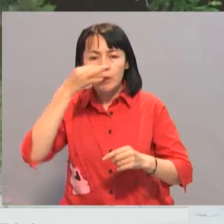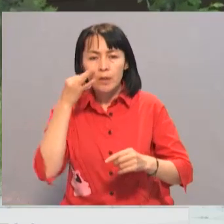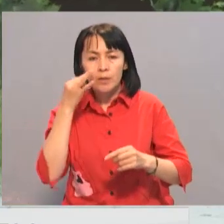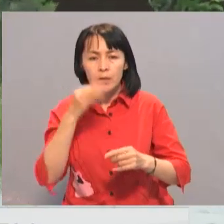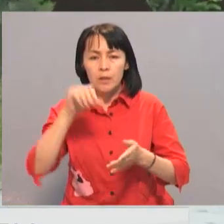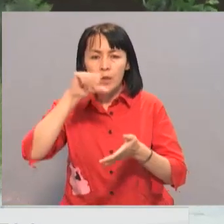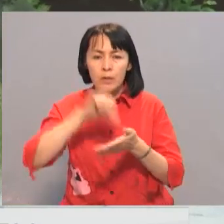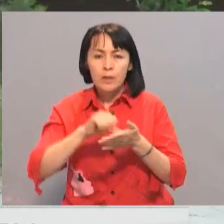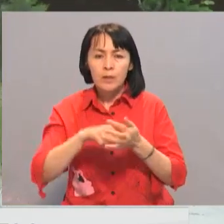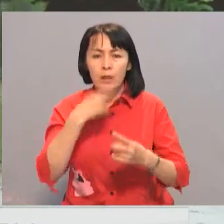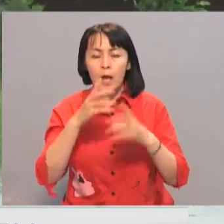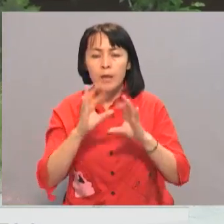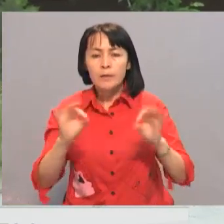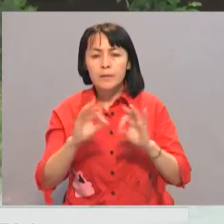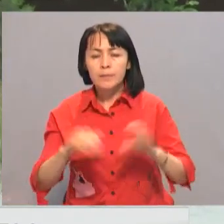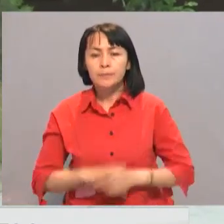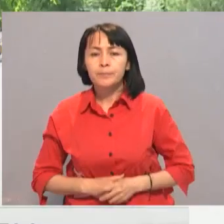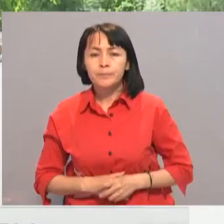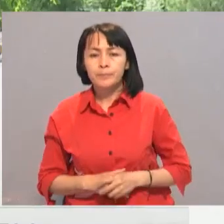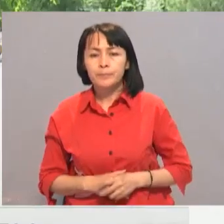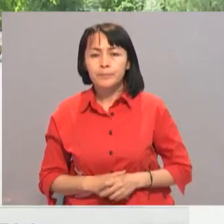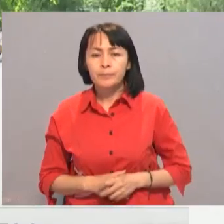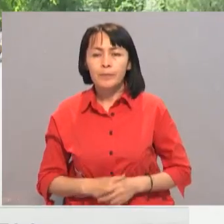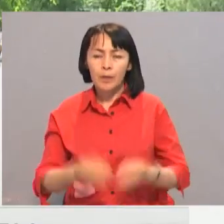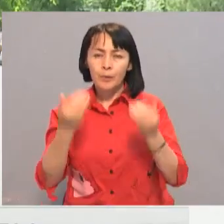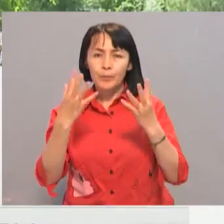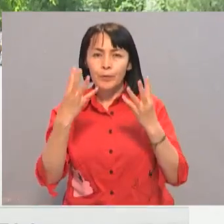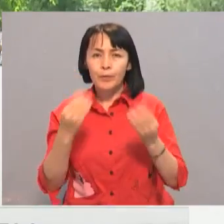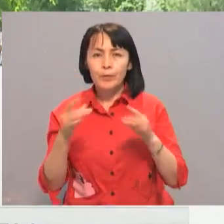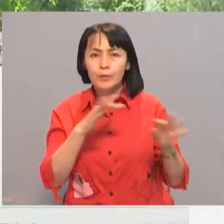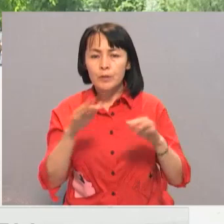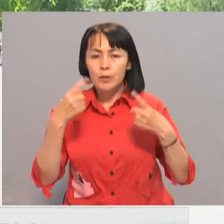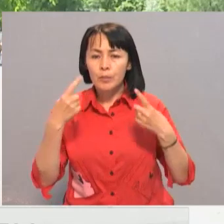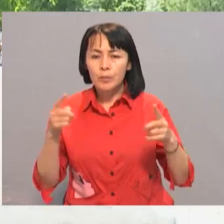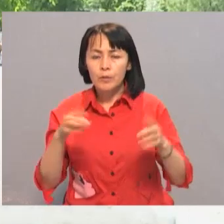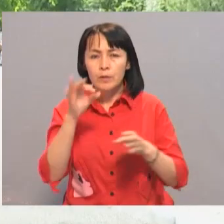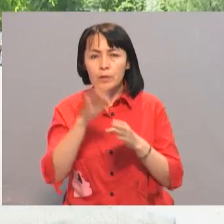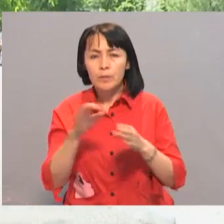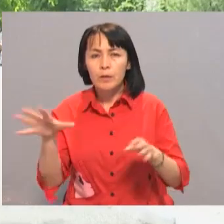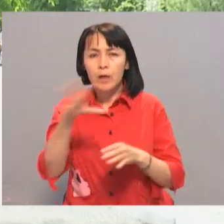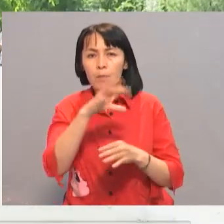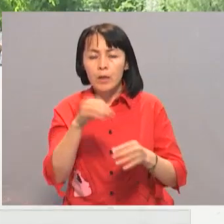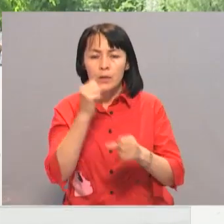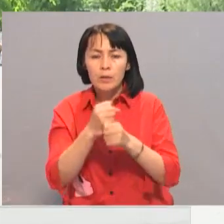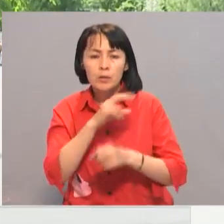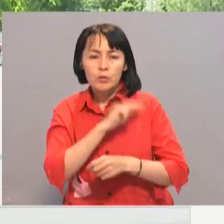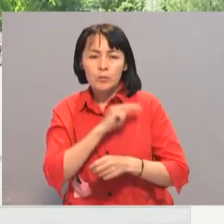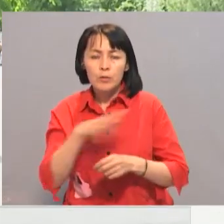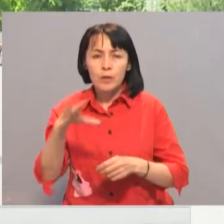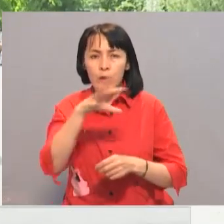тәжірибелерінде қолданатындарын жарыса жеткізді. Бүгінгі іс-шара бөлек, себебі барлық жасалған жұмыстың бары